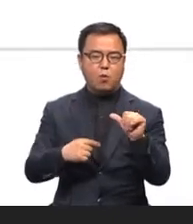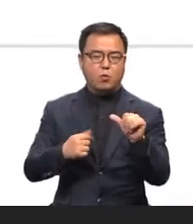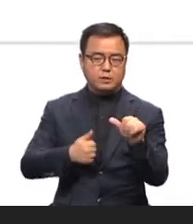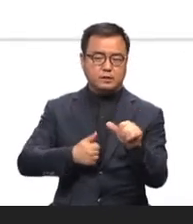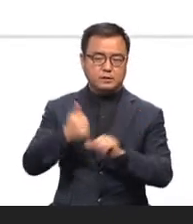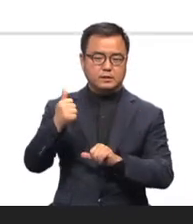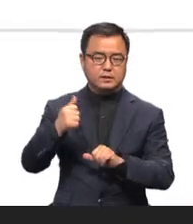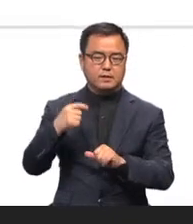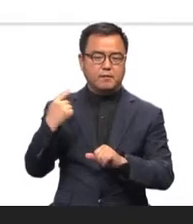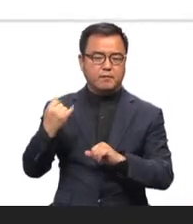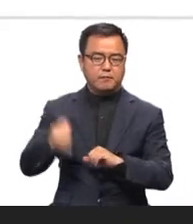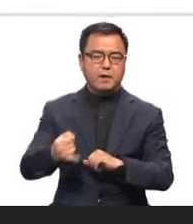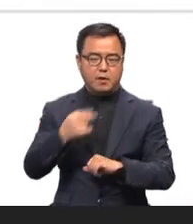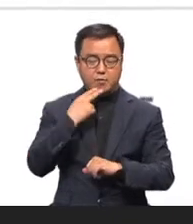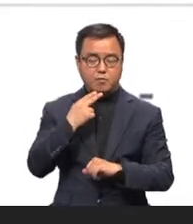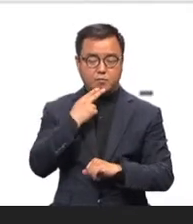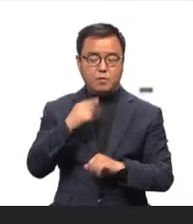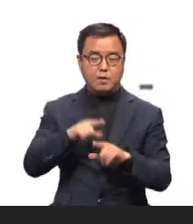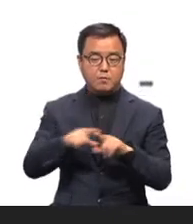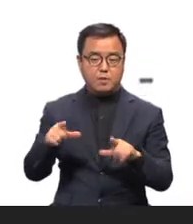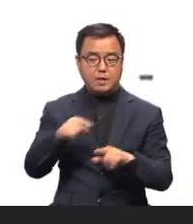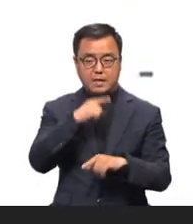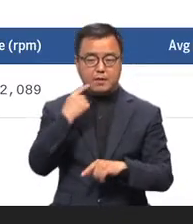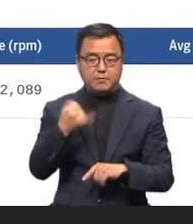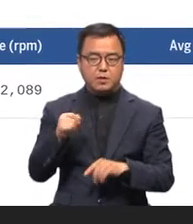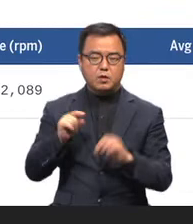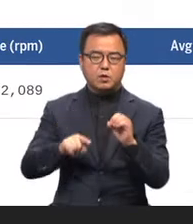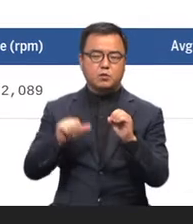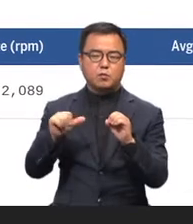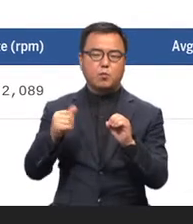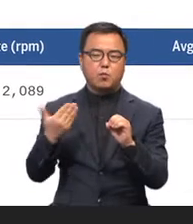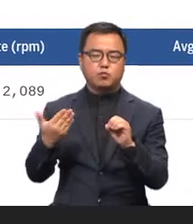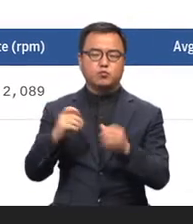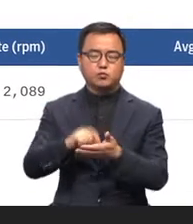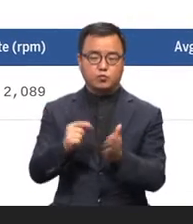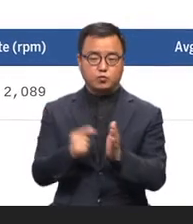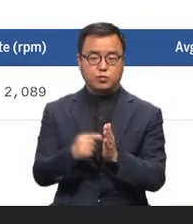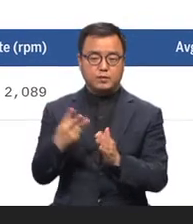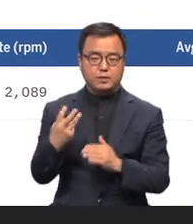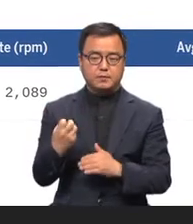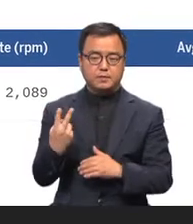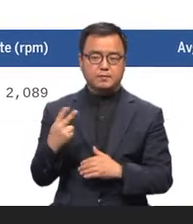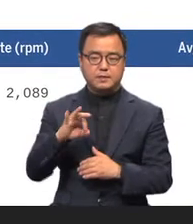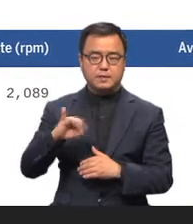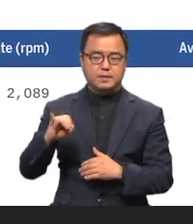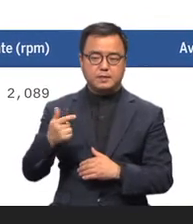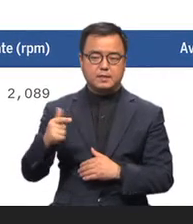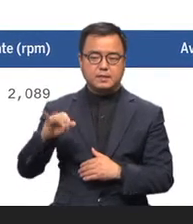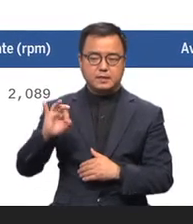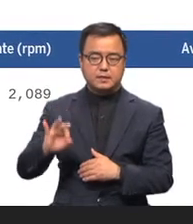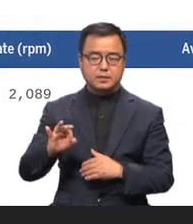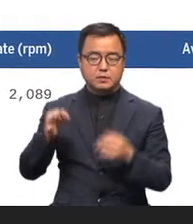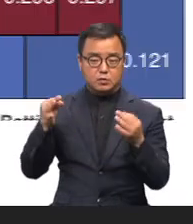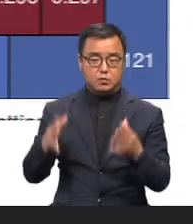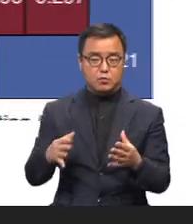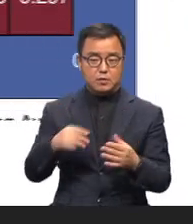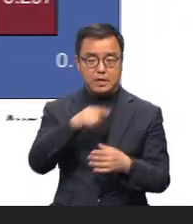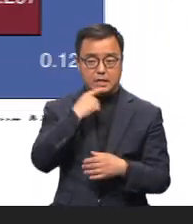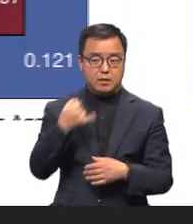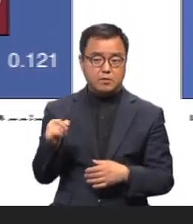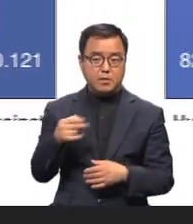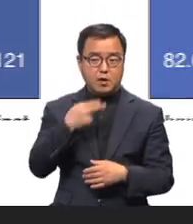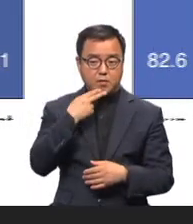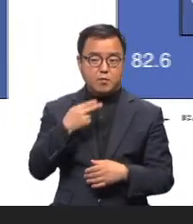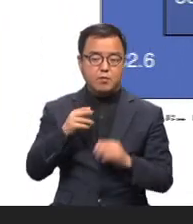기록했고요. 또 평균 자책점 0.59를 기록했습니다. 네. 뭐 32이닝 동안 무실점을 기록하기도 했고